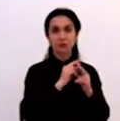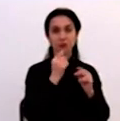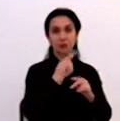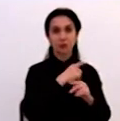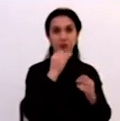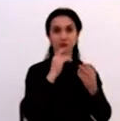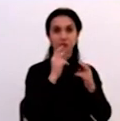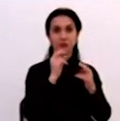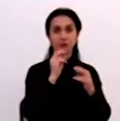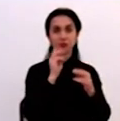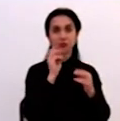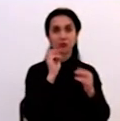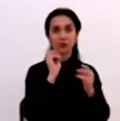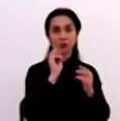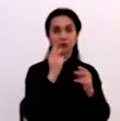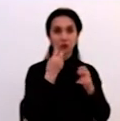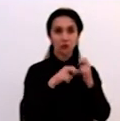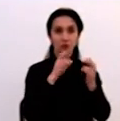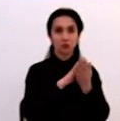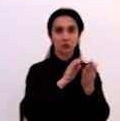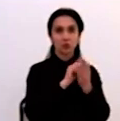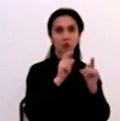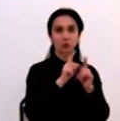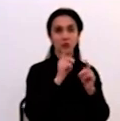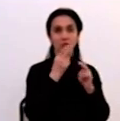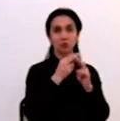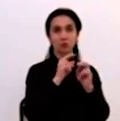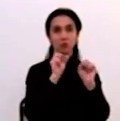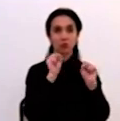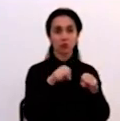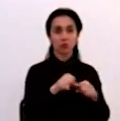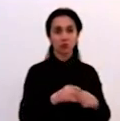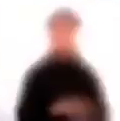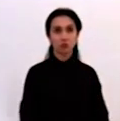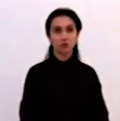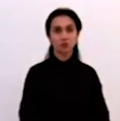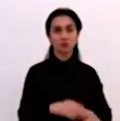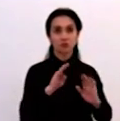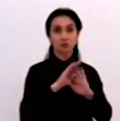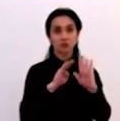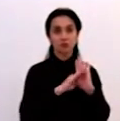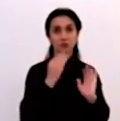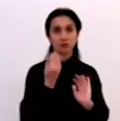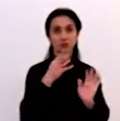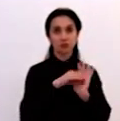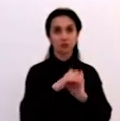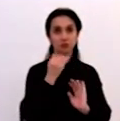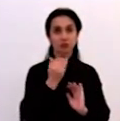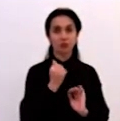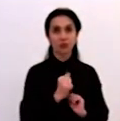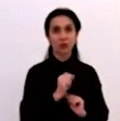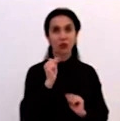demak, ularni ishdan chiqaruvchi vositalardan ham unumli foydalaniladi. Dasturiy vositalar tarkibiga,